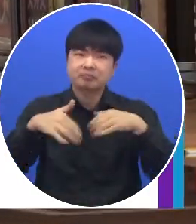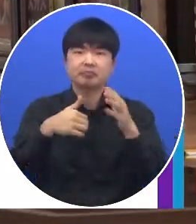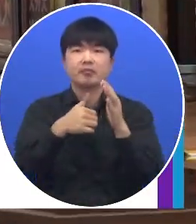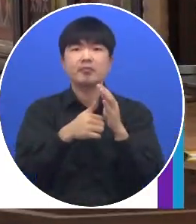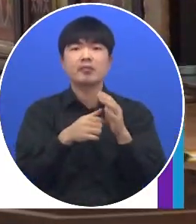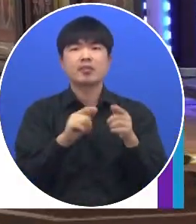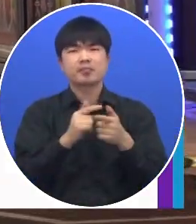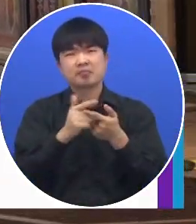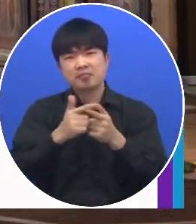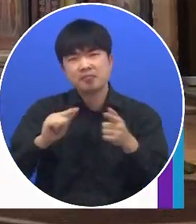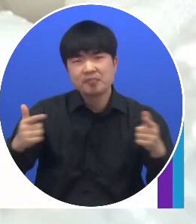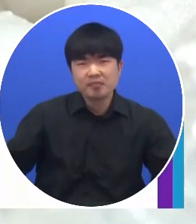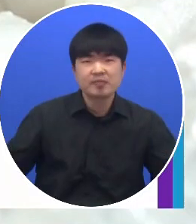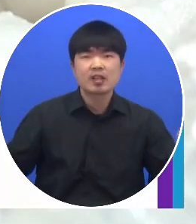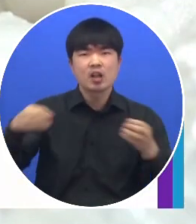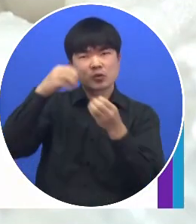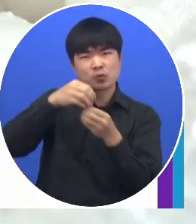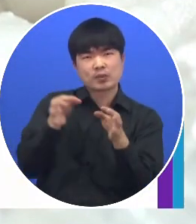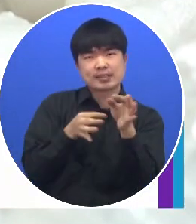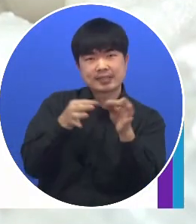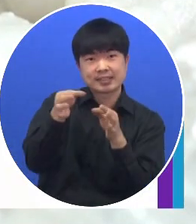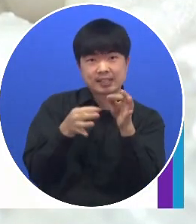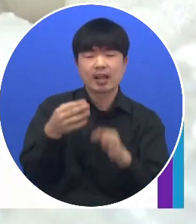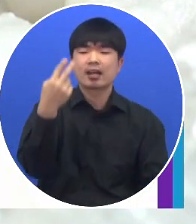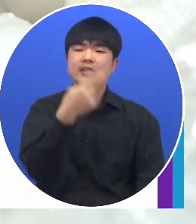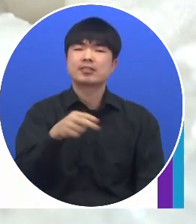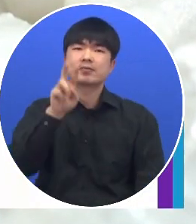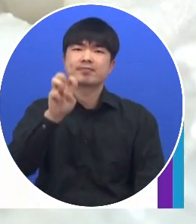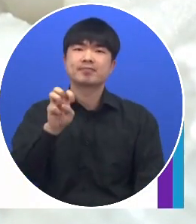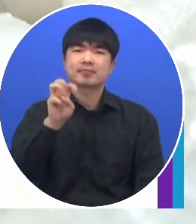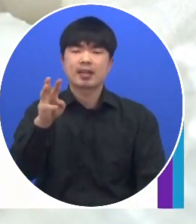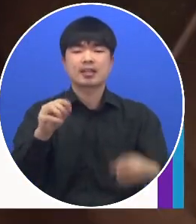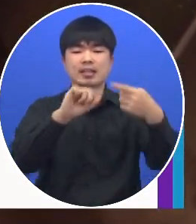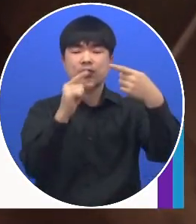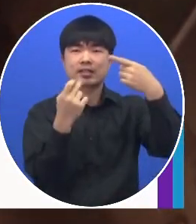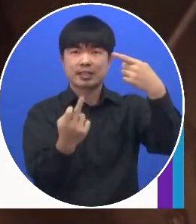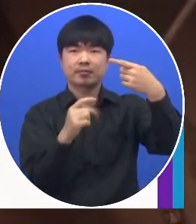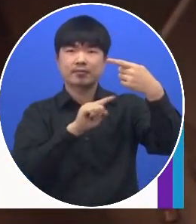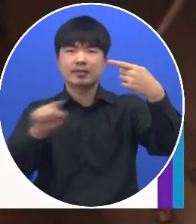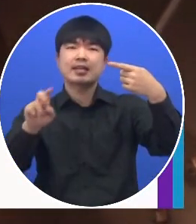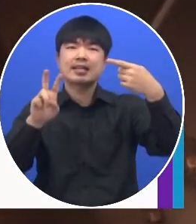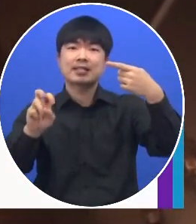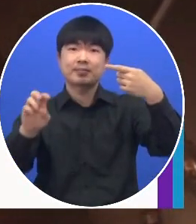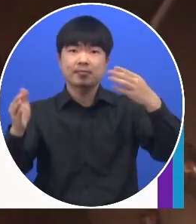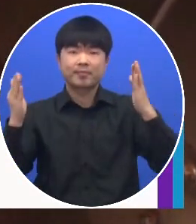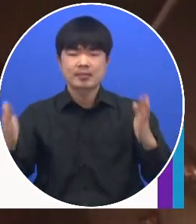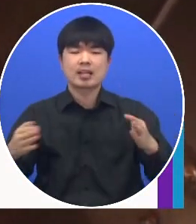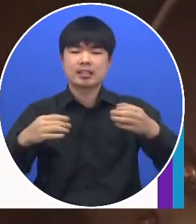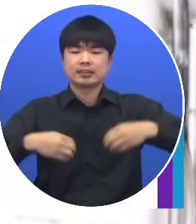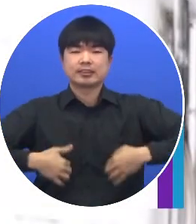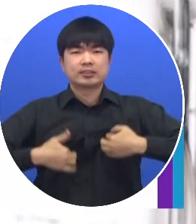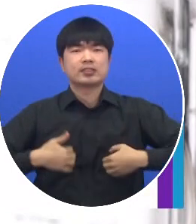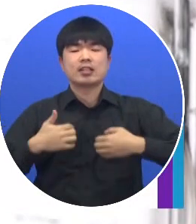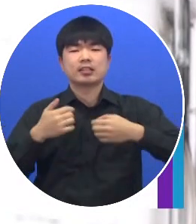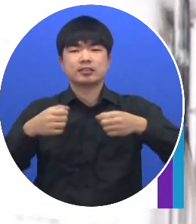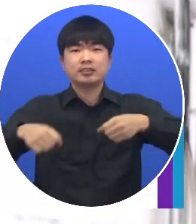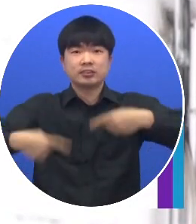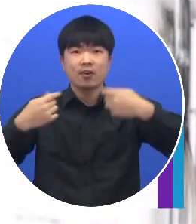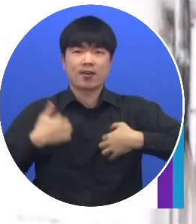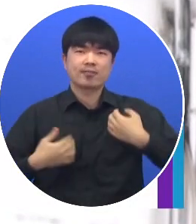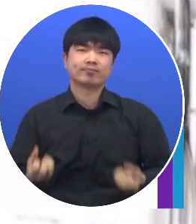먹자골목형 상점가까지 중랑구에 다양한 전통시장에서 오는 2023년 1월 12일부터